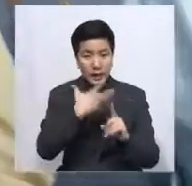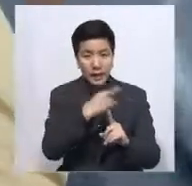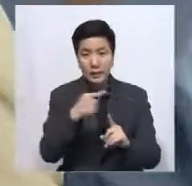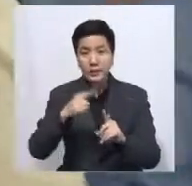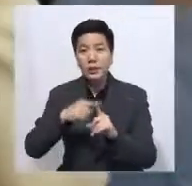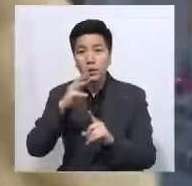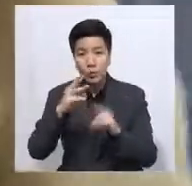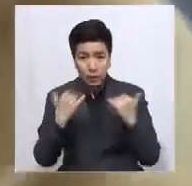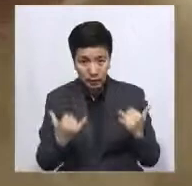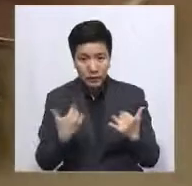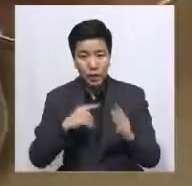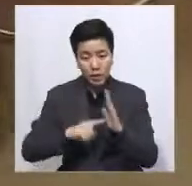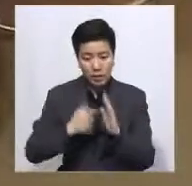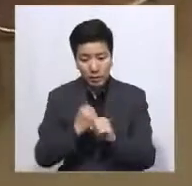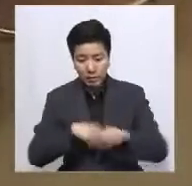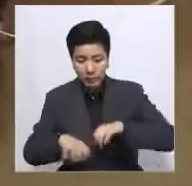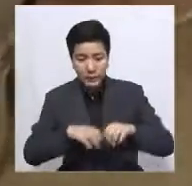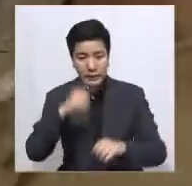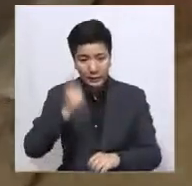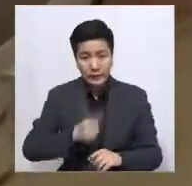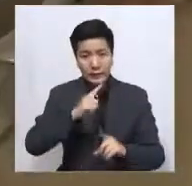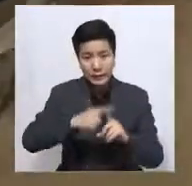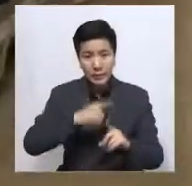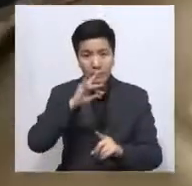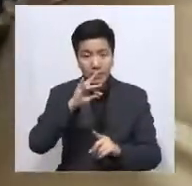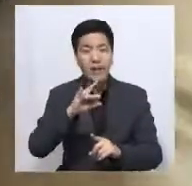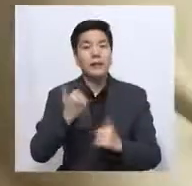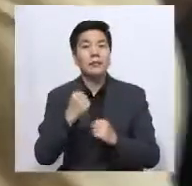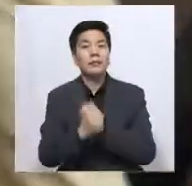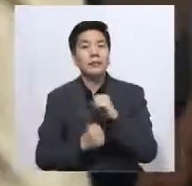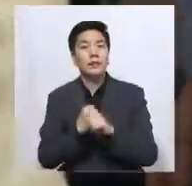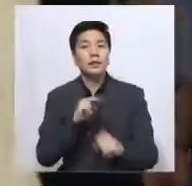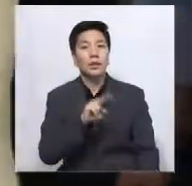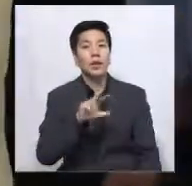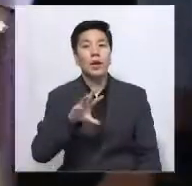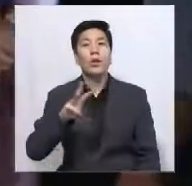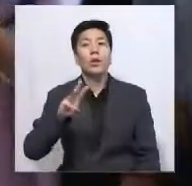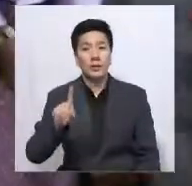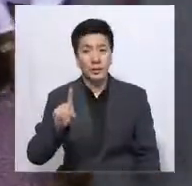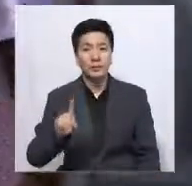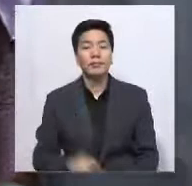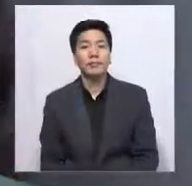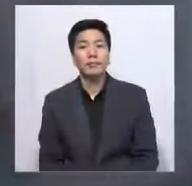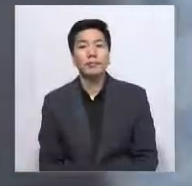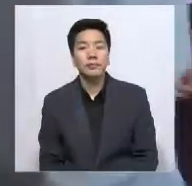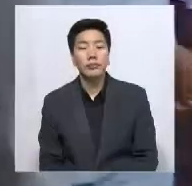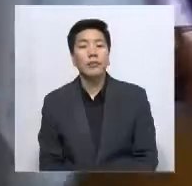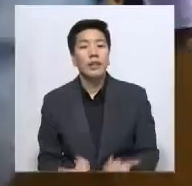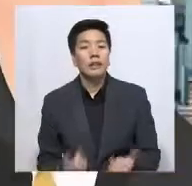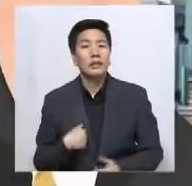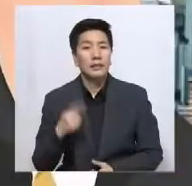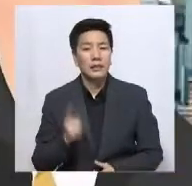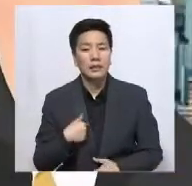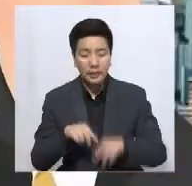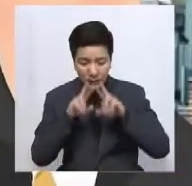นพร้อมเริ่มดำเนินการในเดือนสิงหาคมและกันยายน2561อย่างไรก็ตามนะคะเชื่อว่าผล